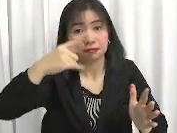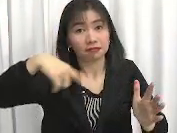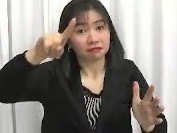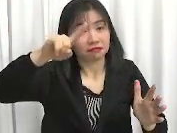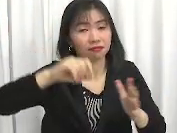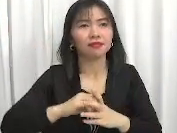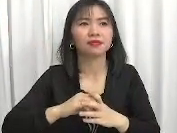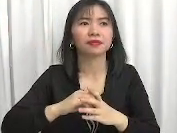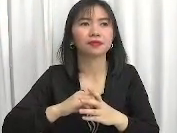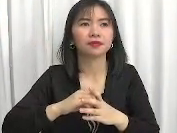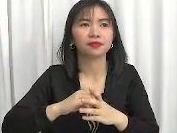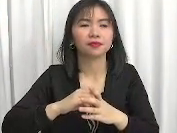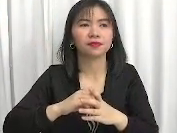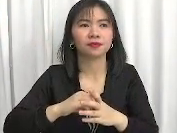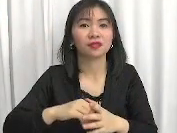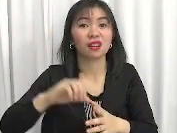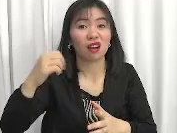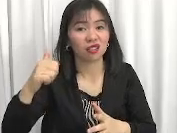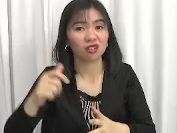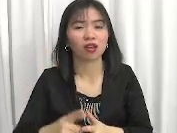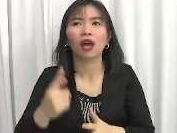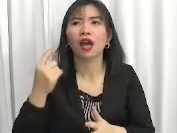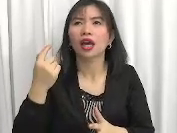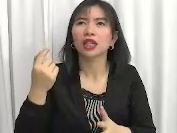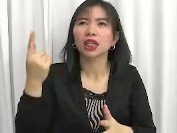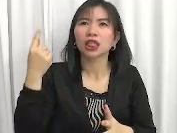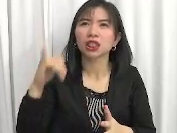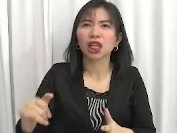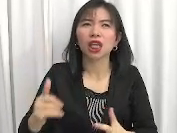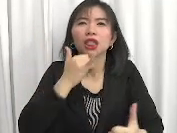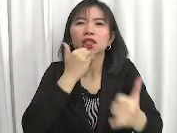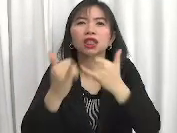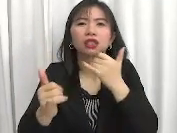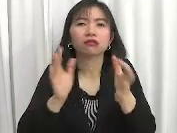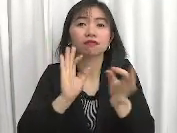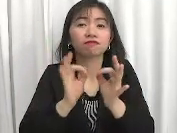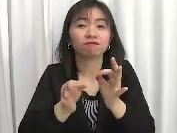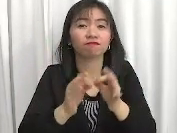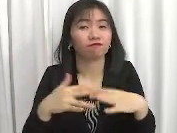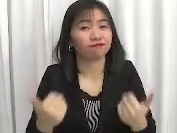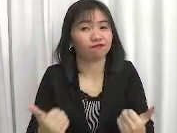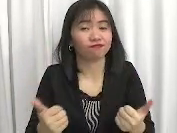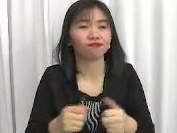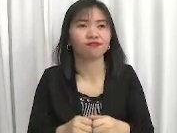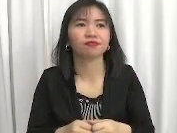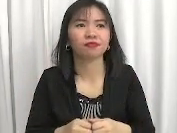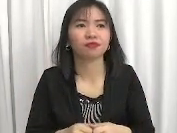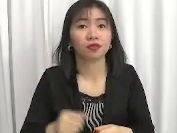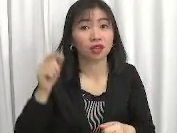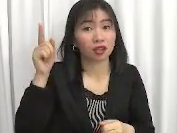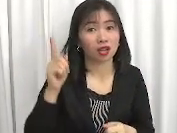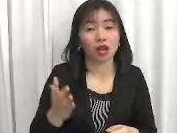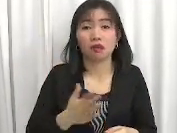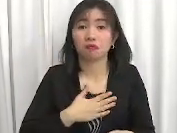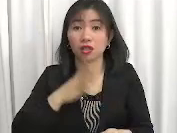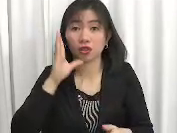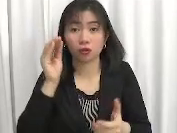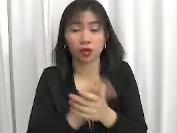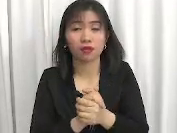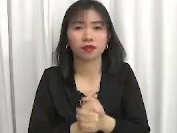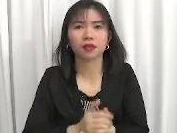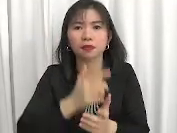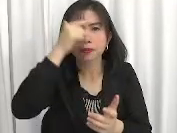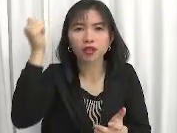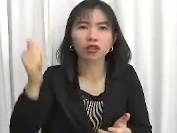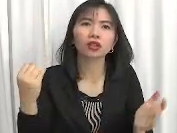ng nami-misinterpret ng, of course, lalong-lalo ng aking may bahay. Kasi bihira po